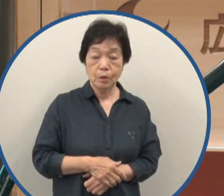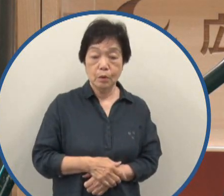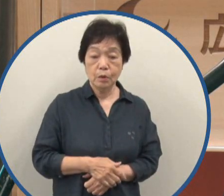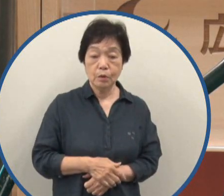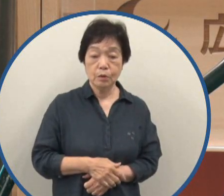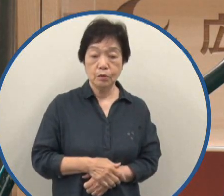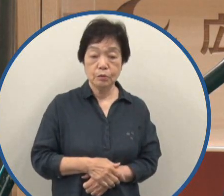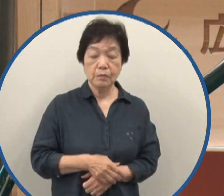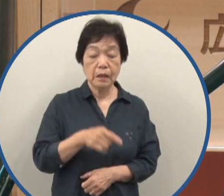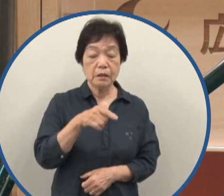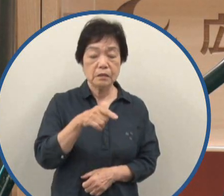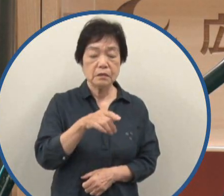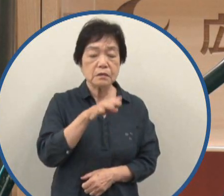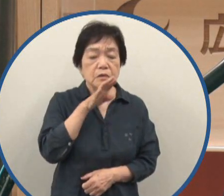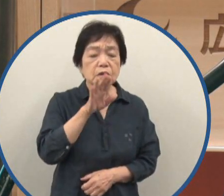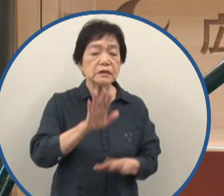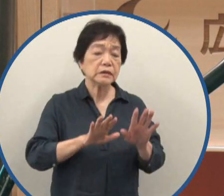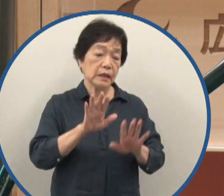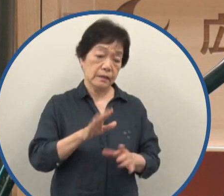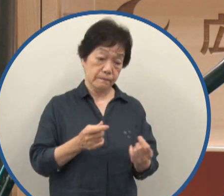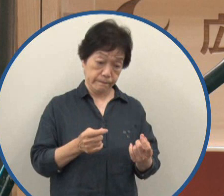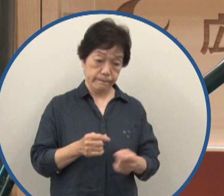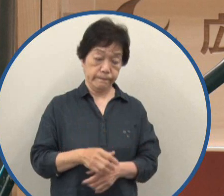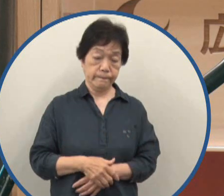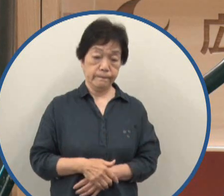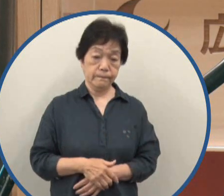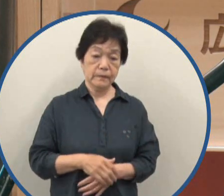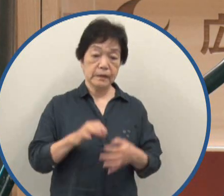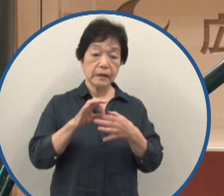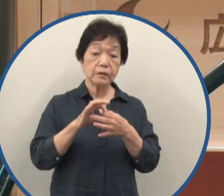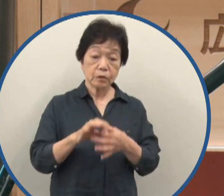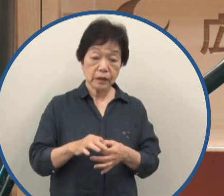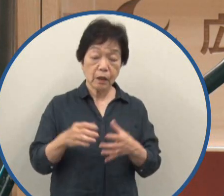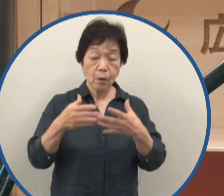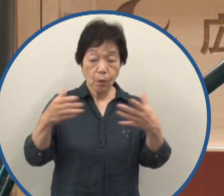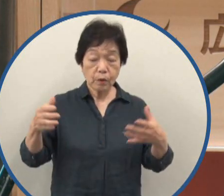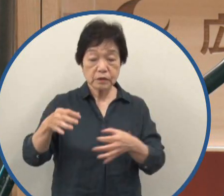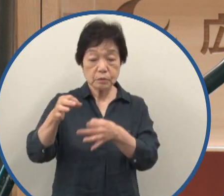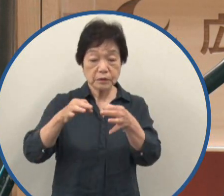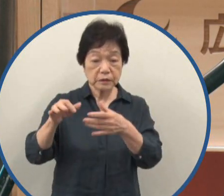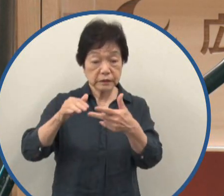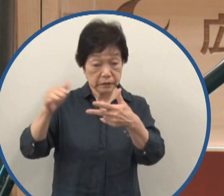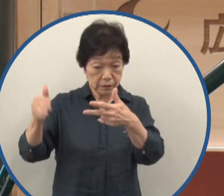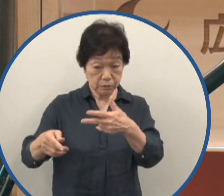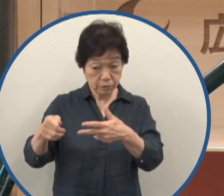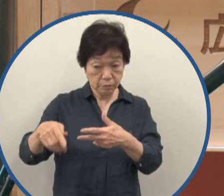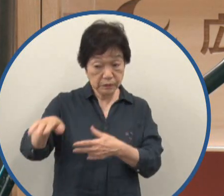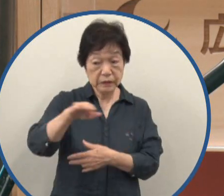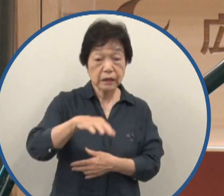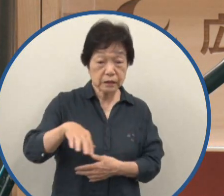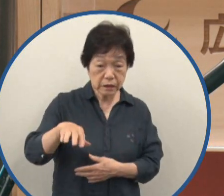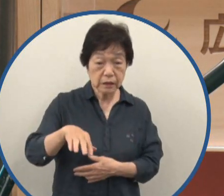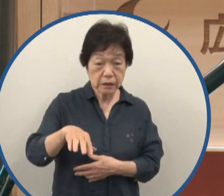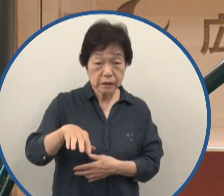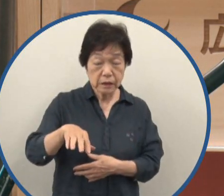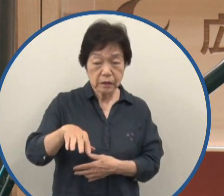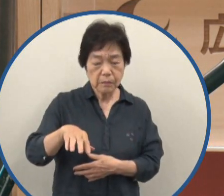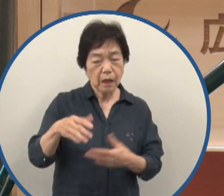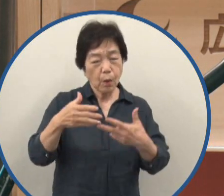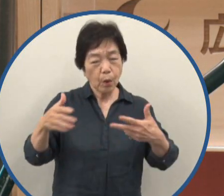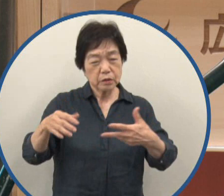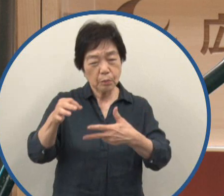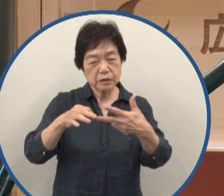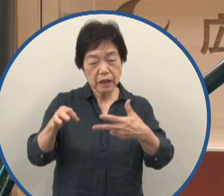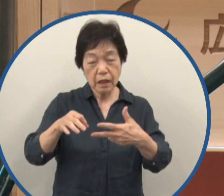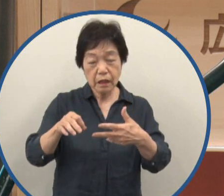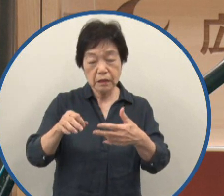まあそういうことなんです。なので、まあ、大規模の皆さんにもですね本当に、まあ、大規模店舗の場合にはその